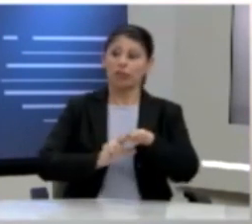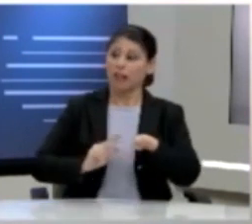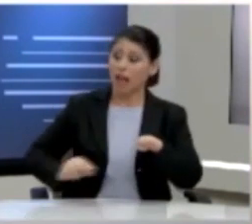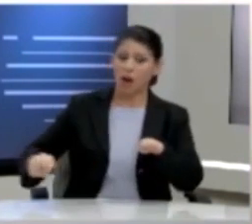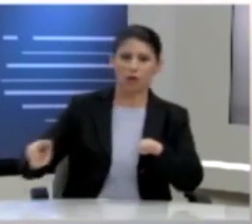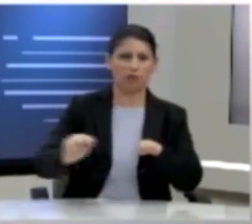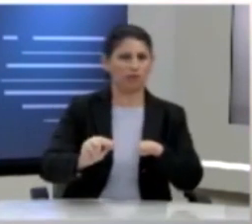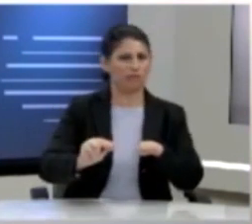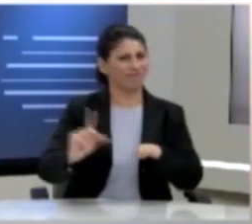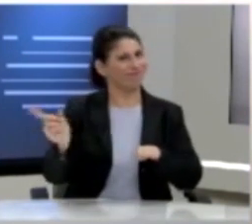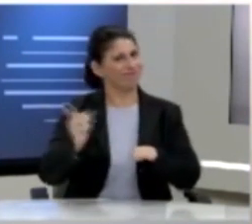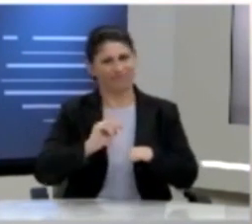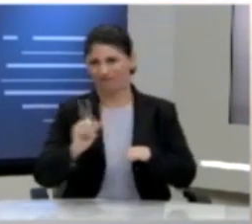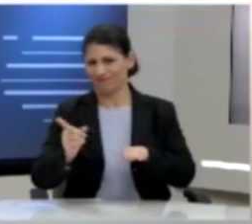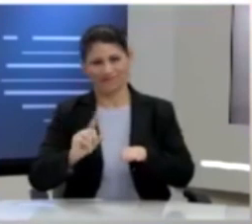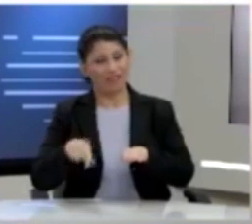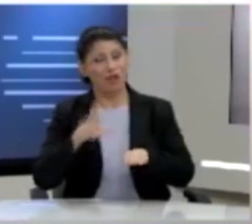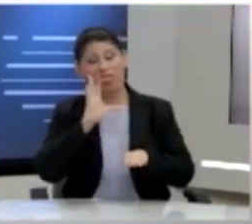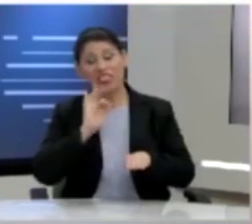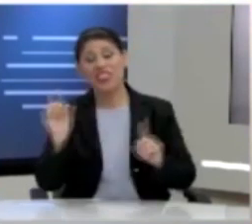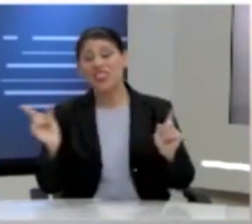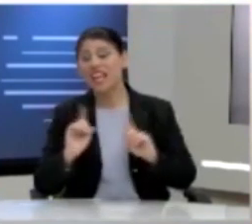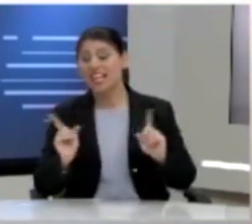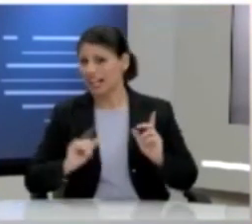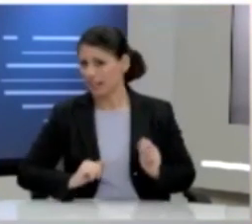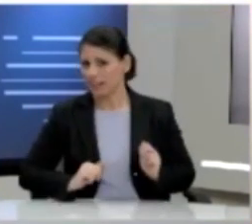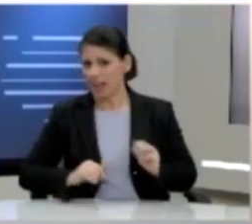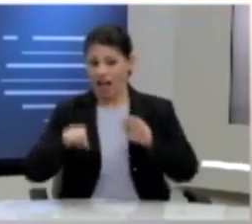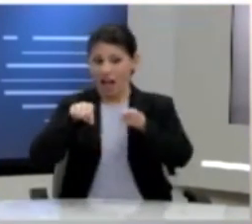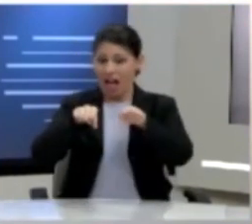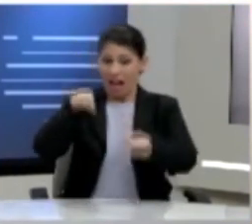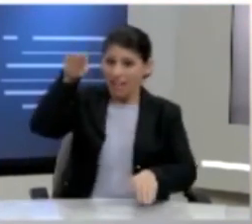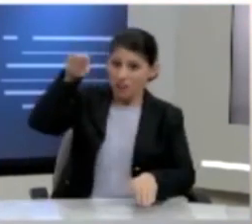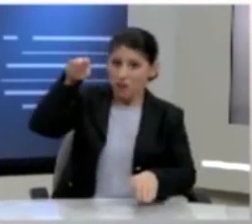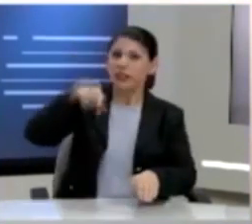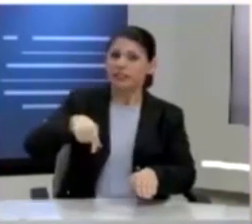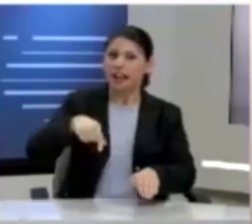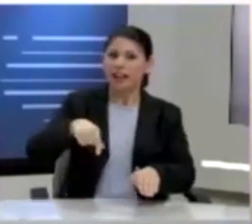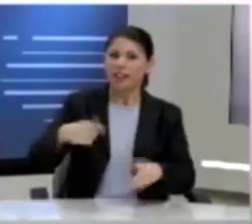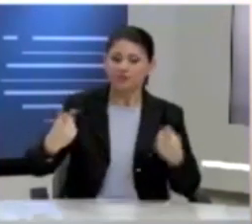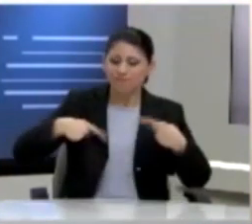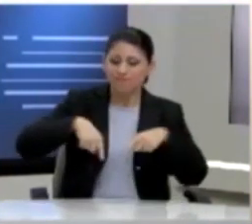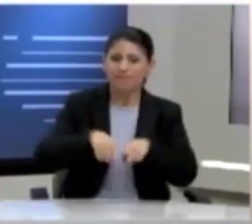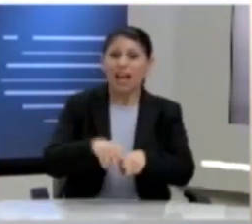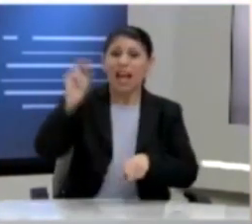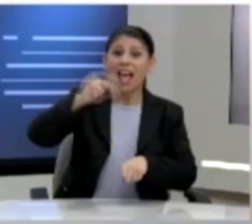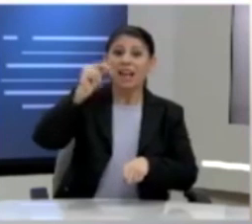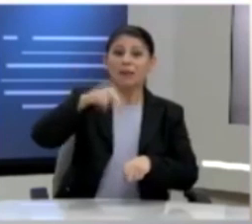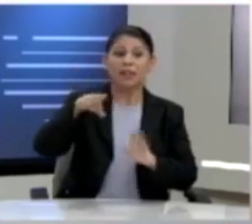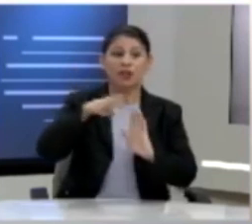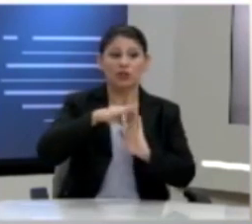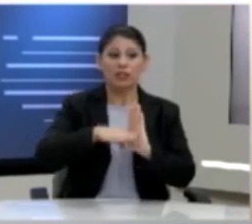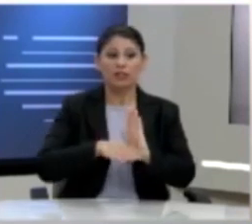όλους. Δεν είναι όμως έτσι και δεν είναι αλήθεια. Η ανισότητα είναι σύμφυτη με το εκμεταλλευτικό